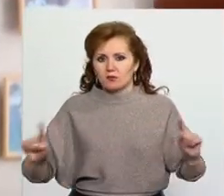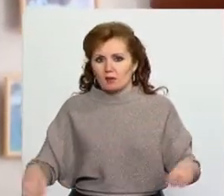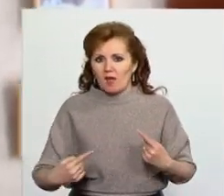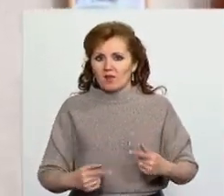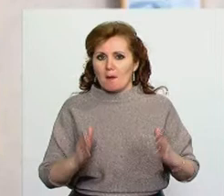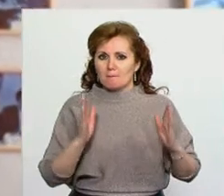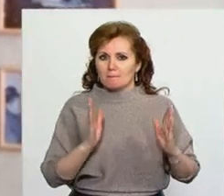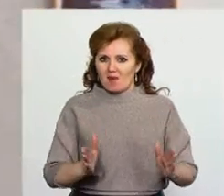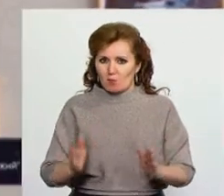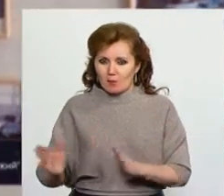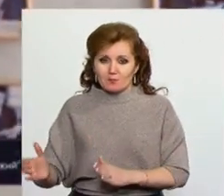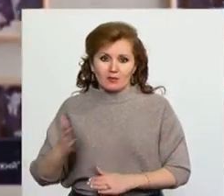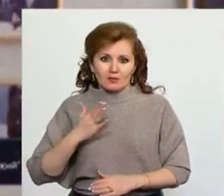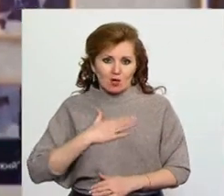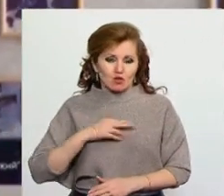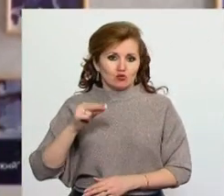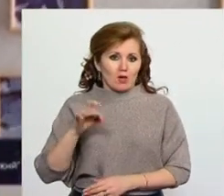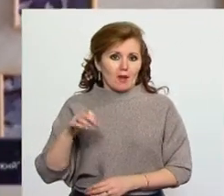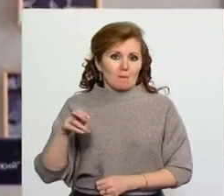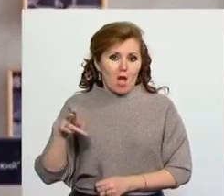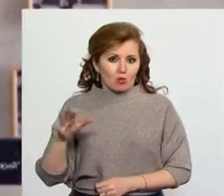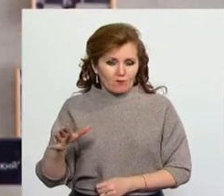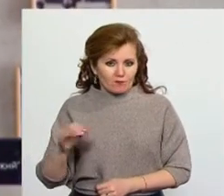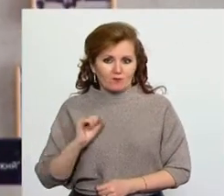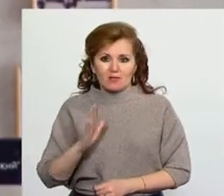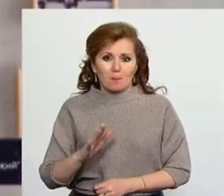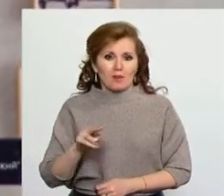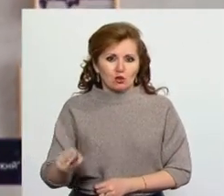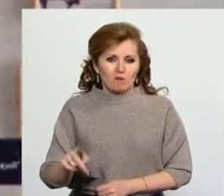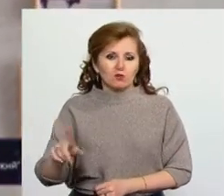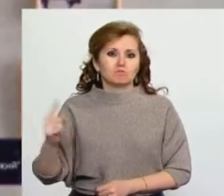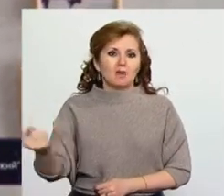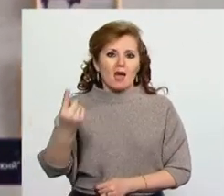знаменитый Черепанов Сватей Петрович, который был первым